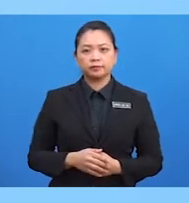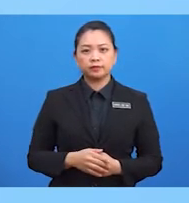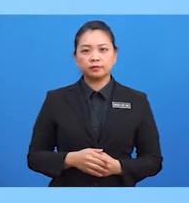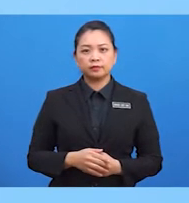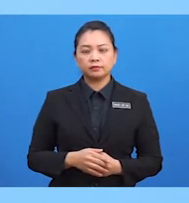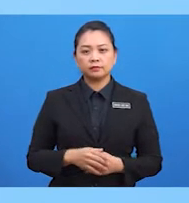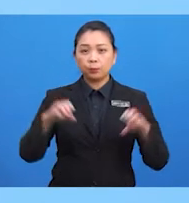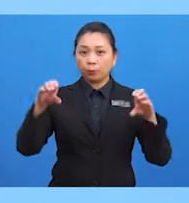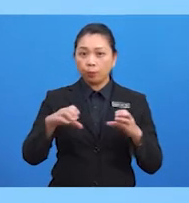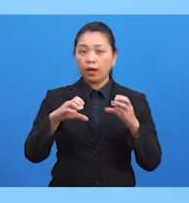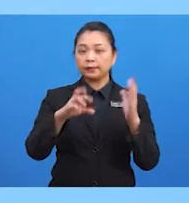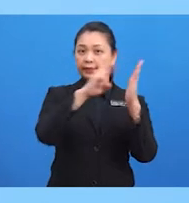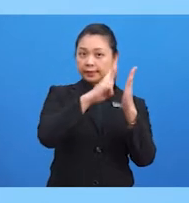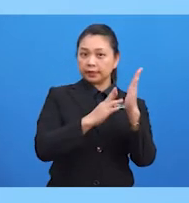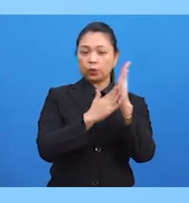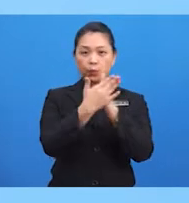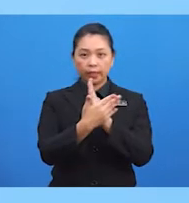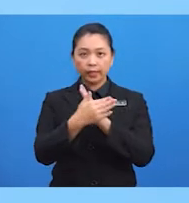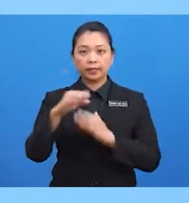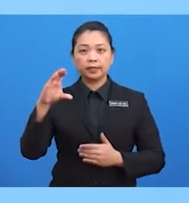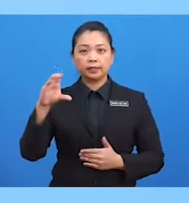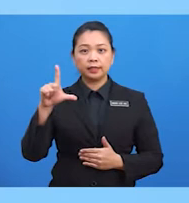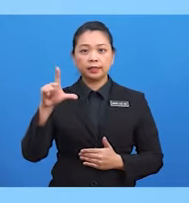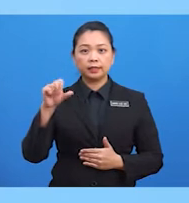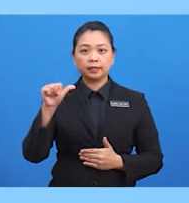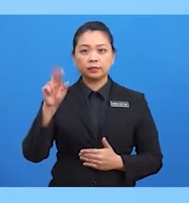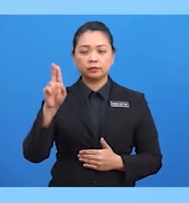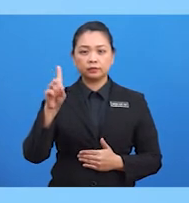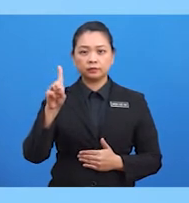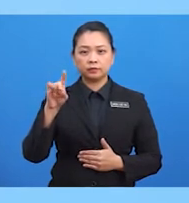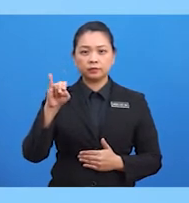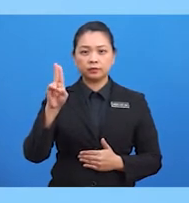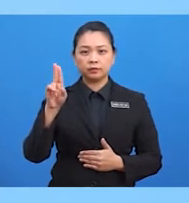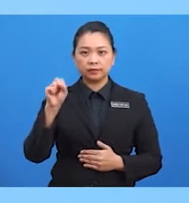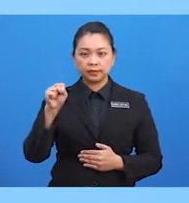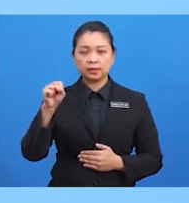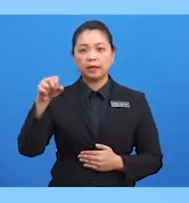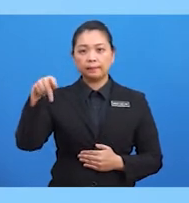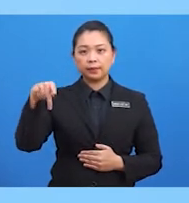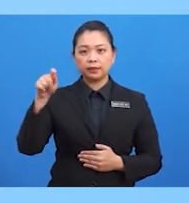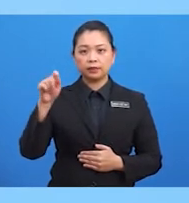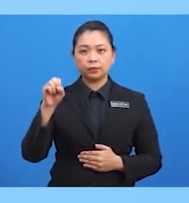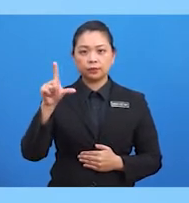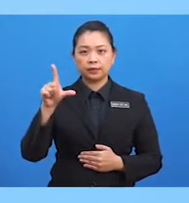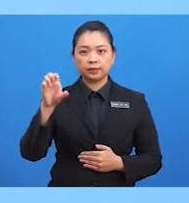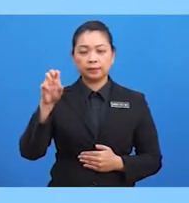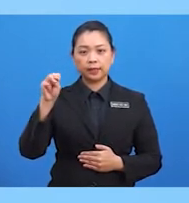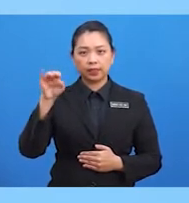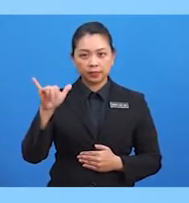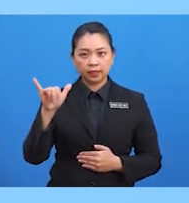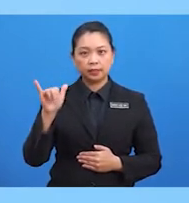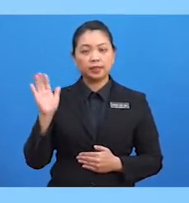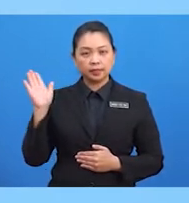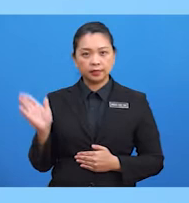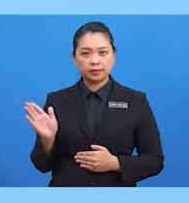Ptolemy, seorang ahli astronomi, astrologi dan geografi berbangsa Yunani